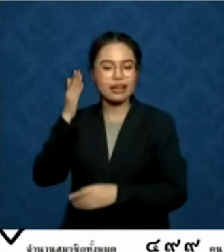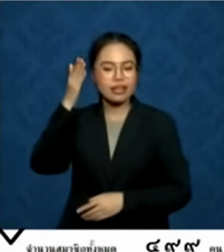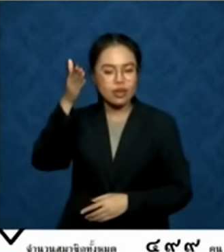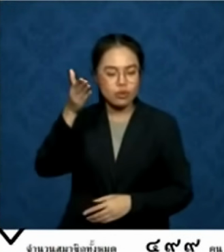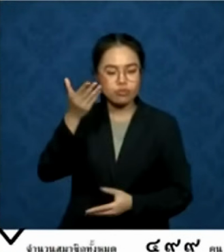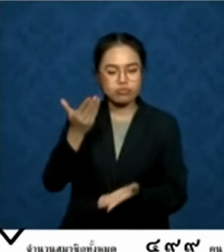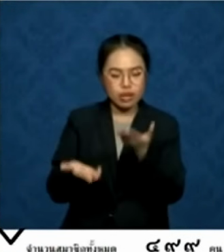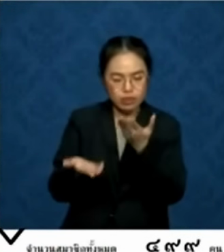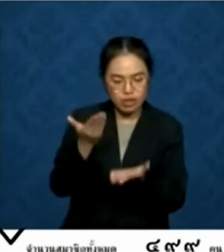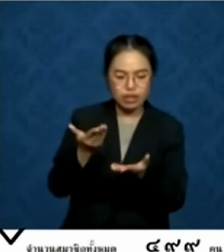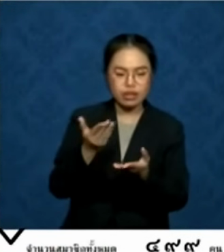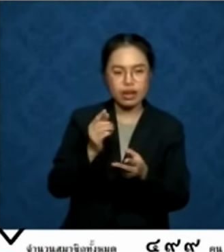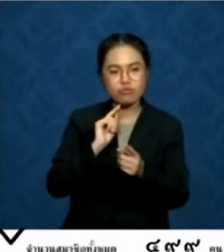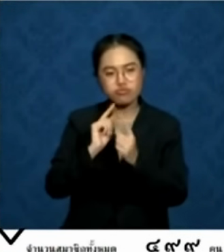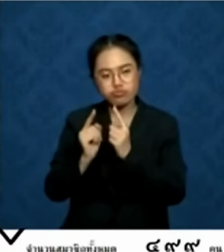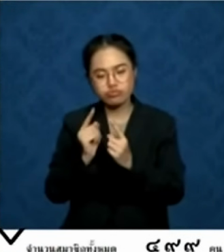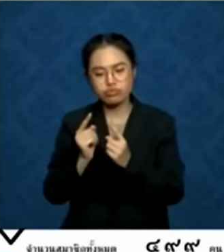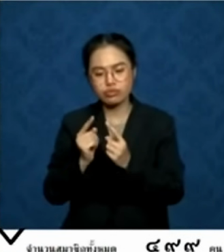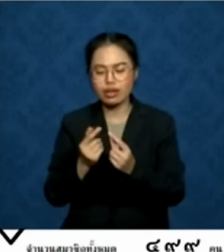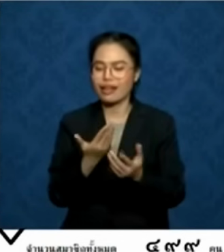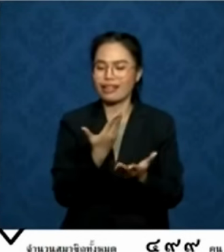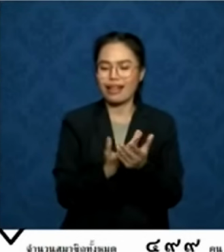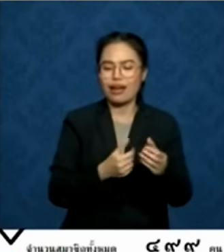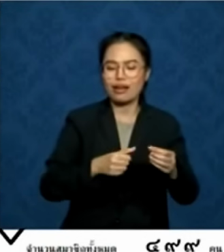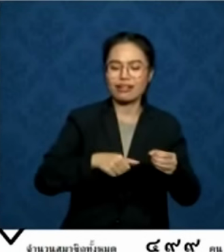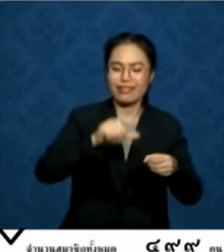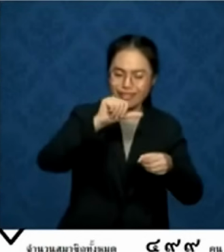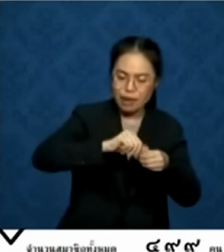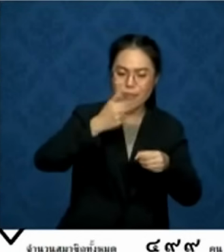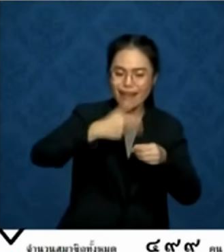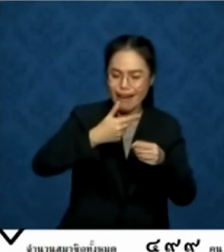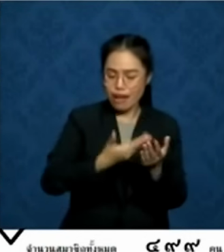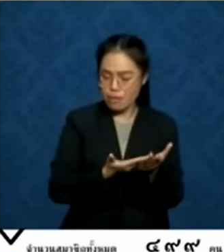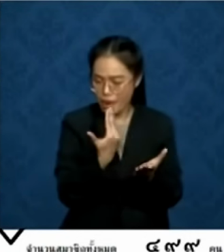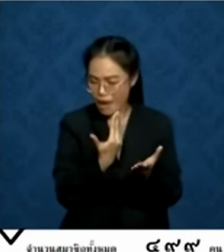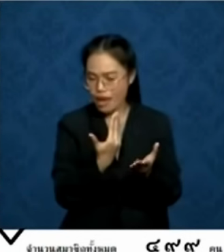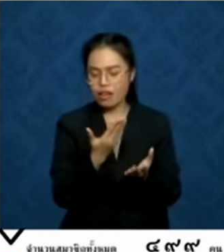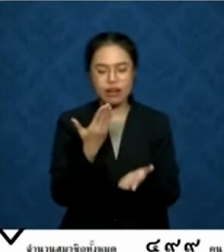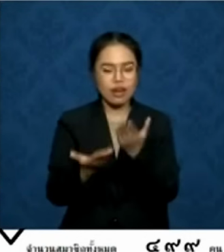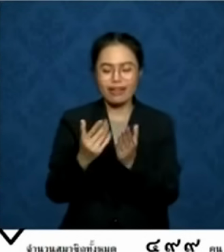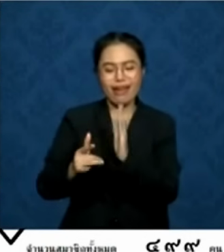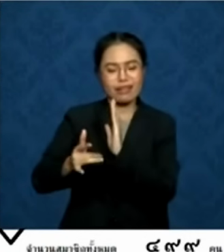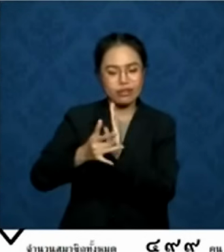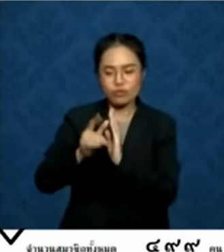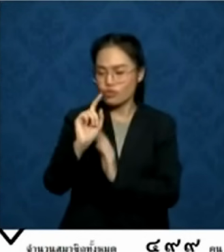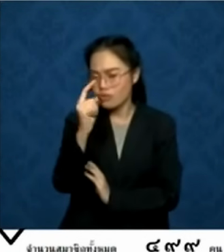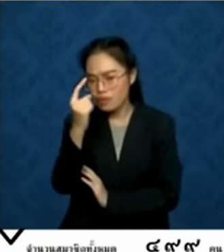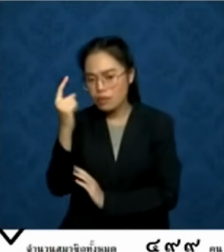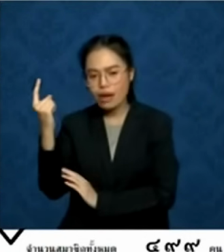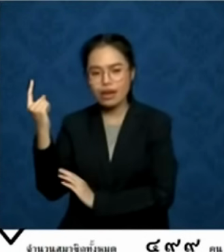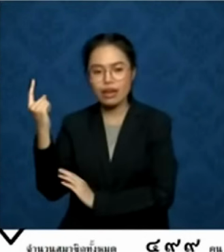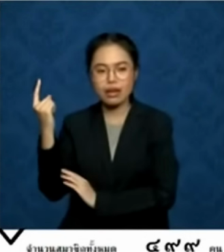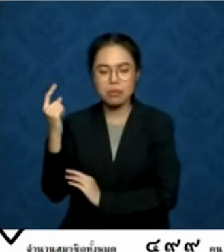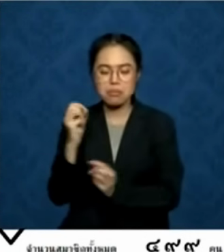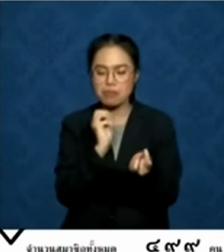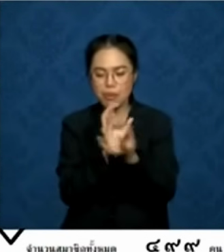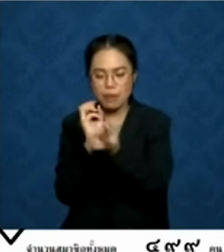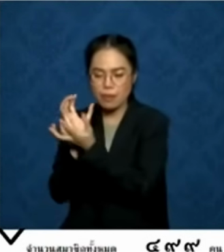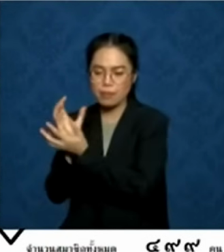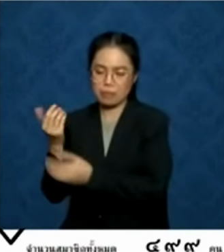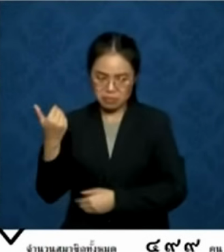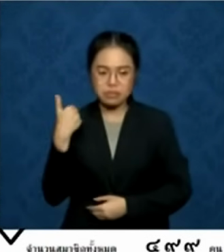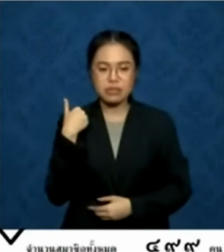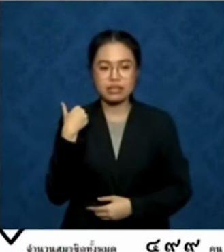าสตร์ระหว่างประเทศราคาพลังงานที่ผันผวนการเกิดขึ้นของเทคโนโลยีใหม่ๆและปัจจัยอื่นๆในอนาคต